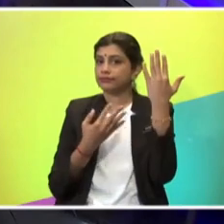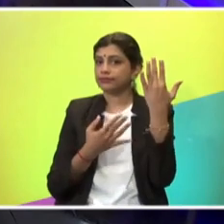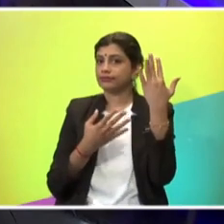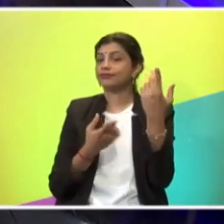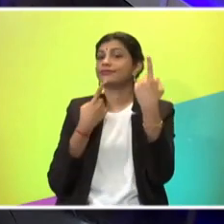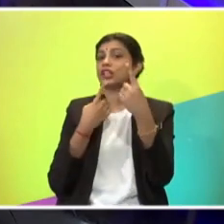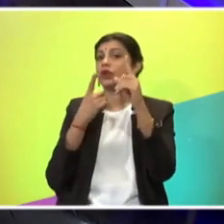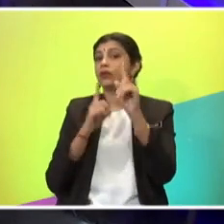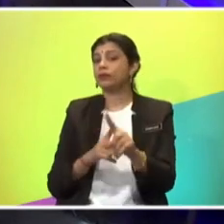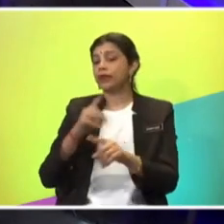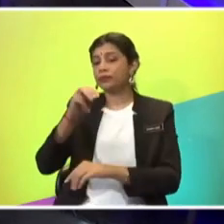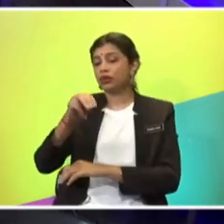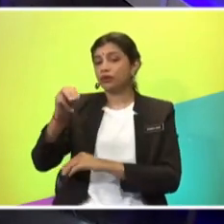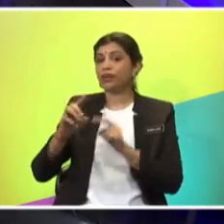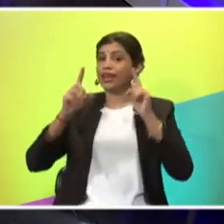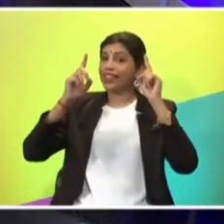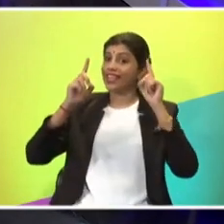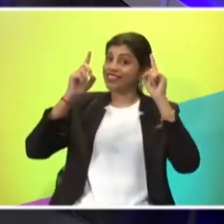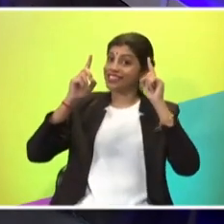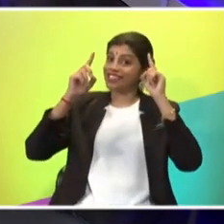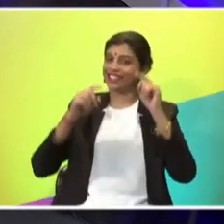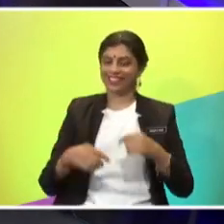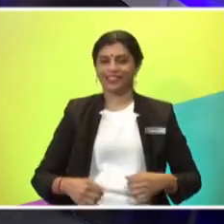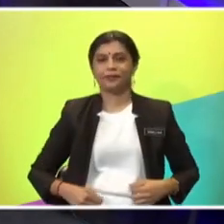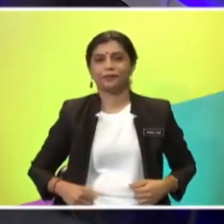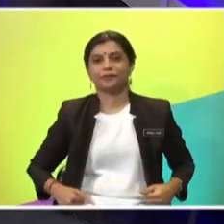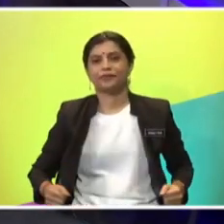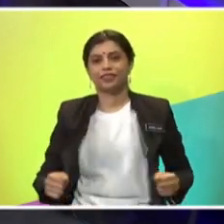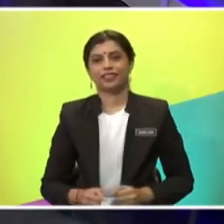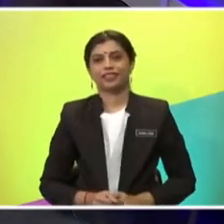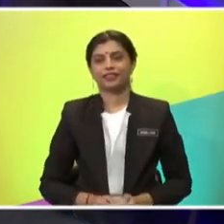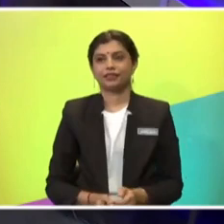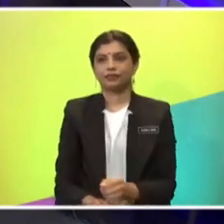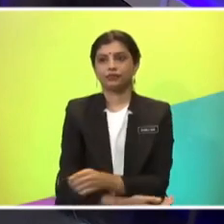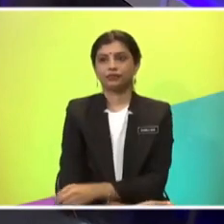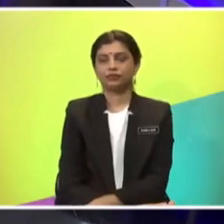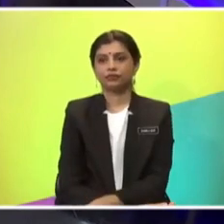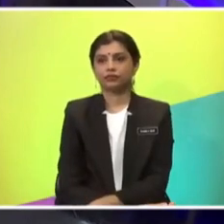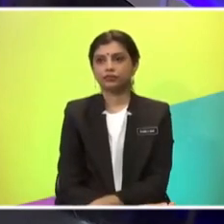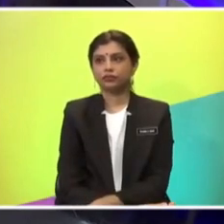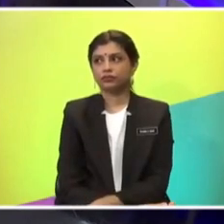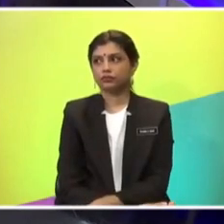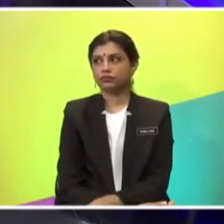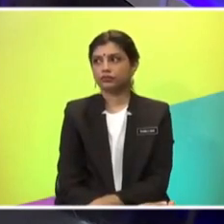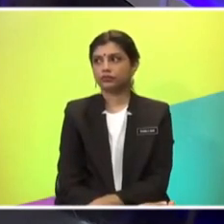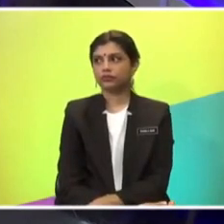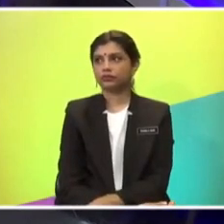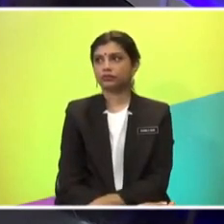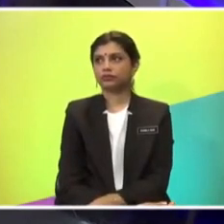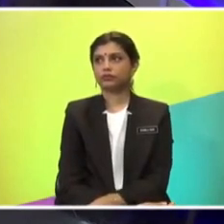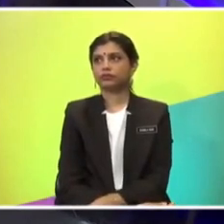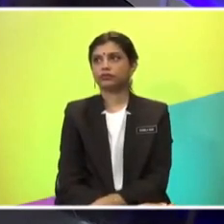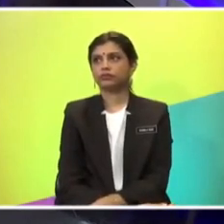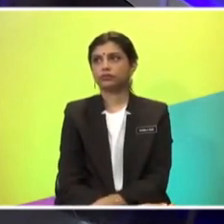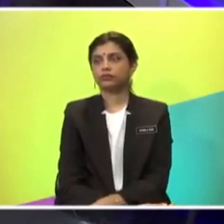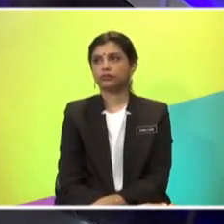daripada keempat-empat adik-adik kita ni, adik-adik saya ni. Dan cikgu, sementara kita tunggu adik-adik kita